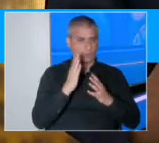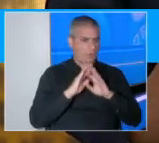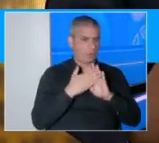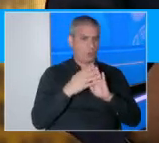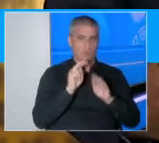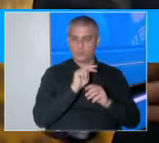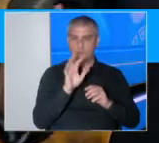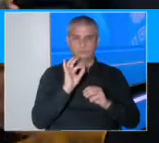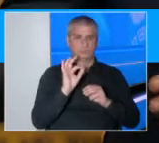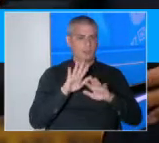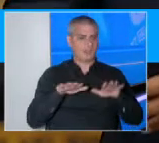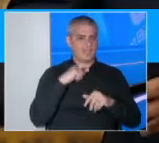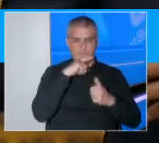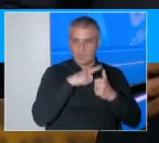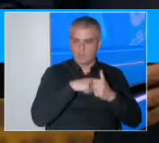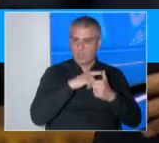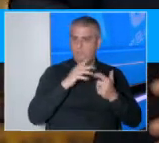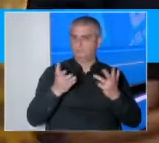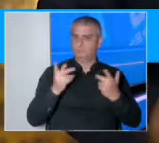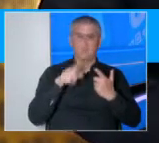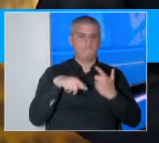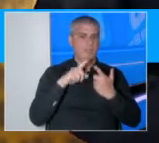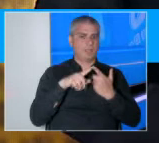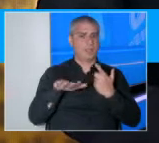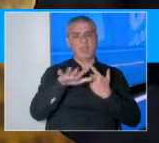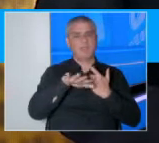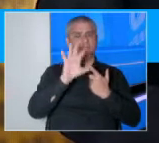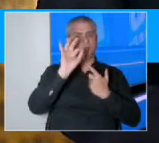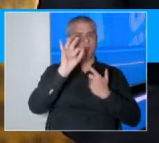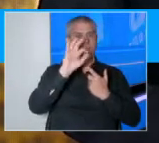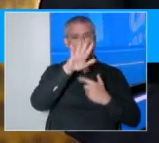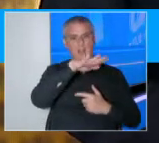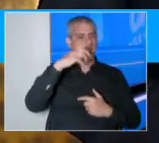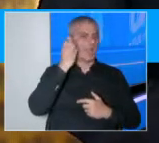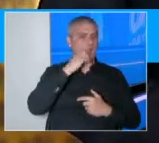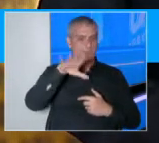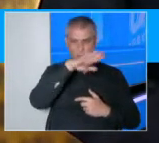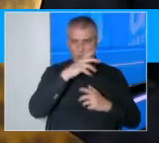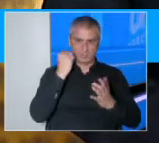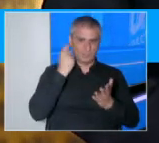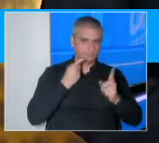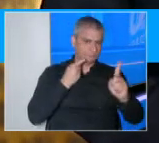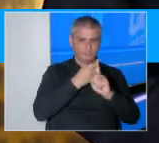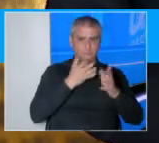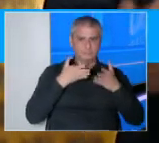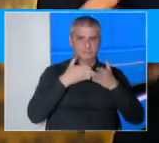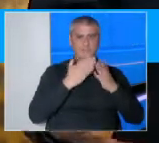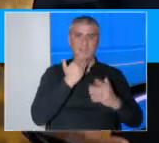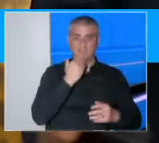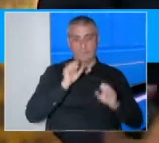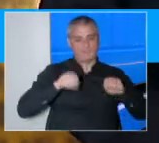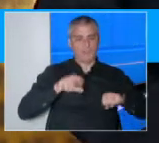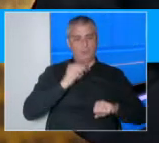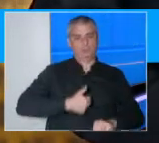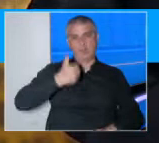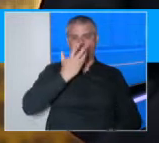ענייני הים האדום, ים סוף, וגם באזור של האמירויות, התקיפה של הספינות הישראליות, בבעלות